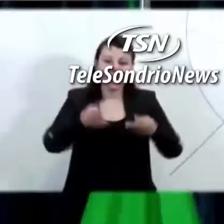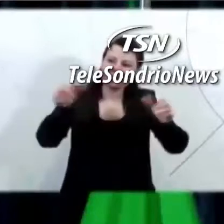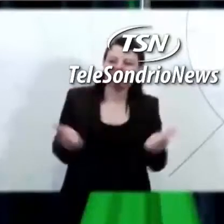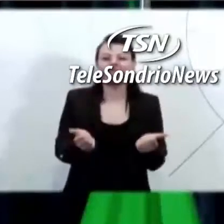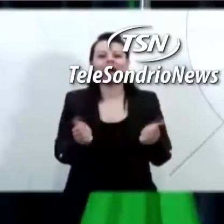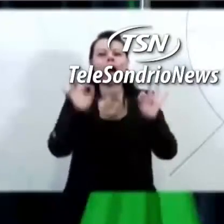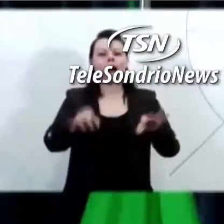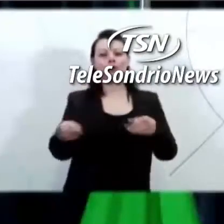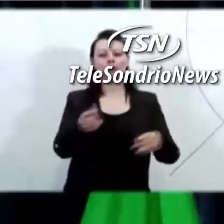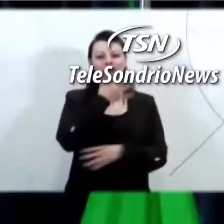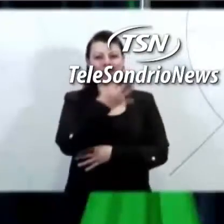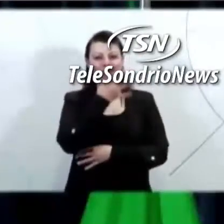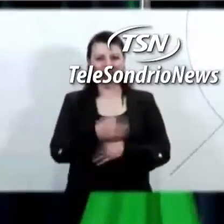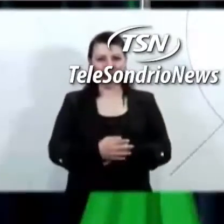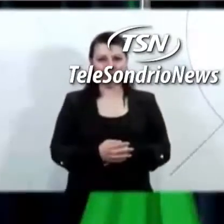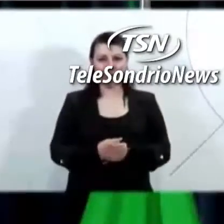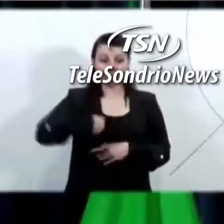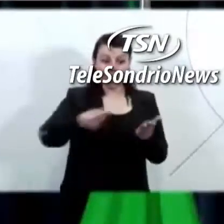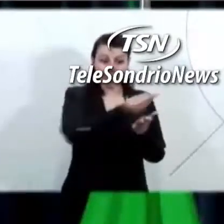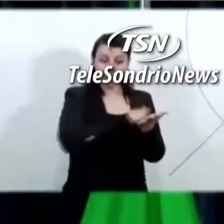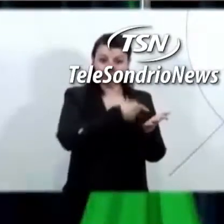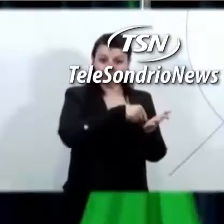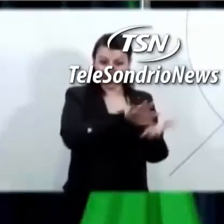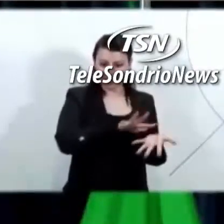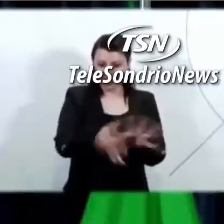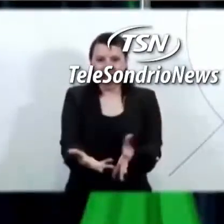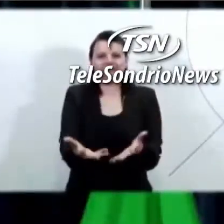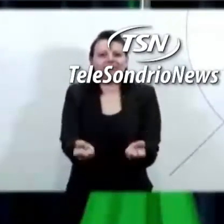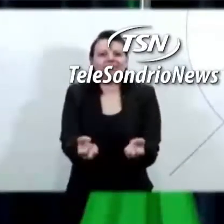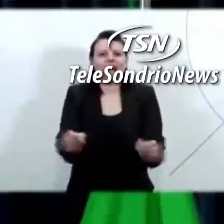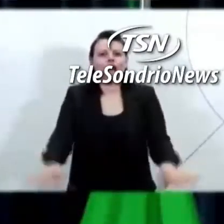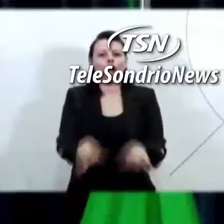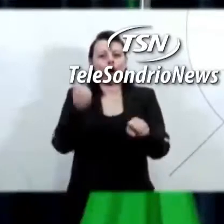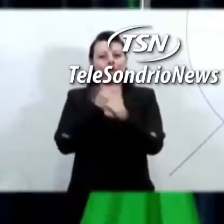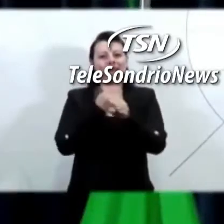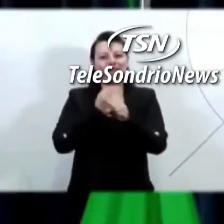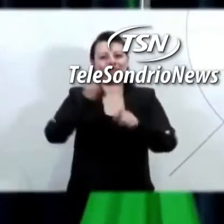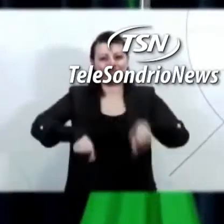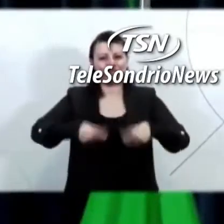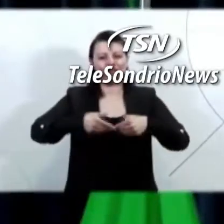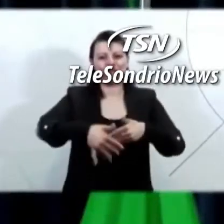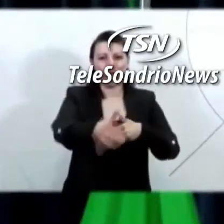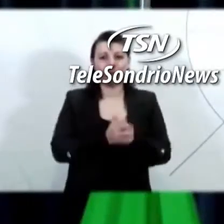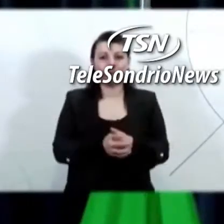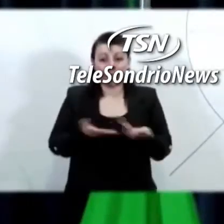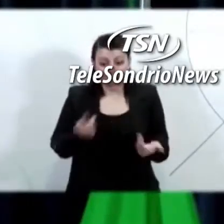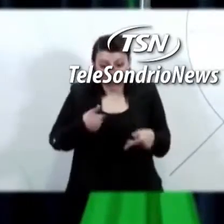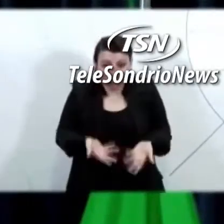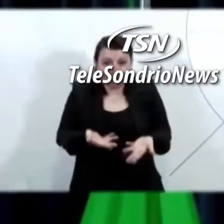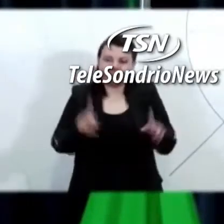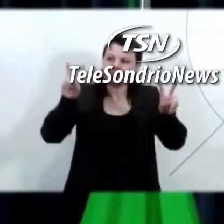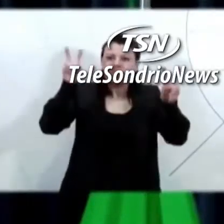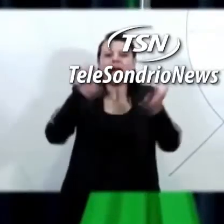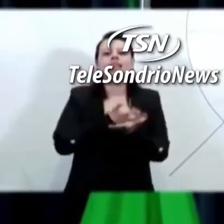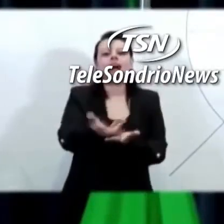calare a terra i nostri progetti portare questa narrazione che per ora è diciamo racconta